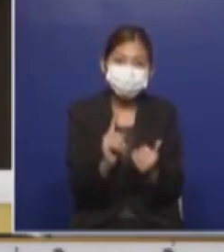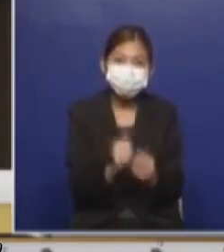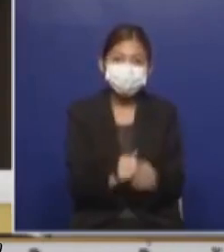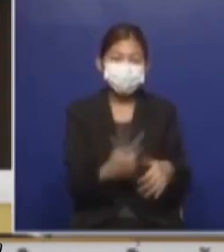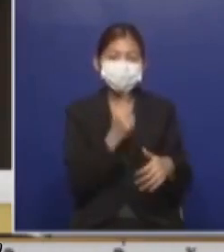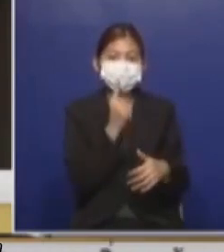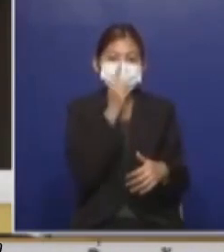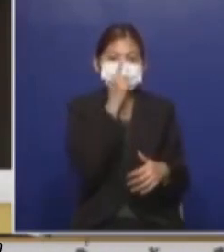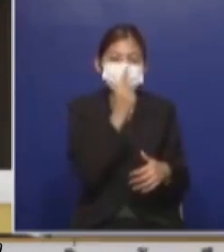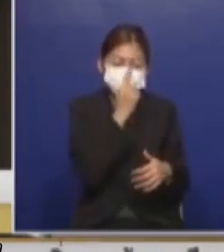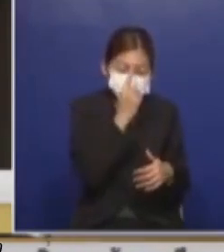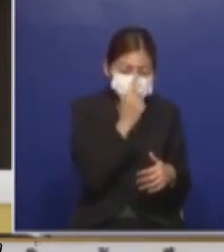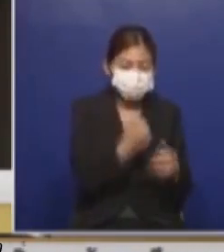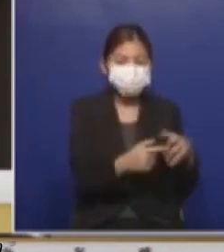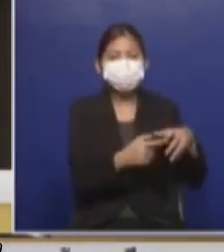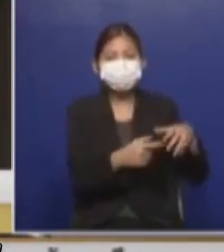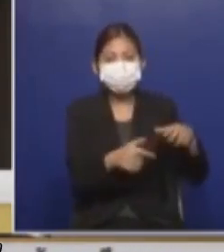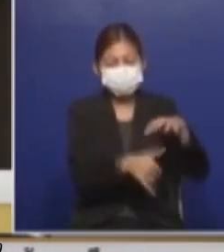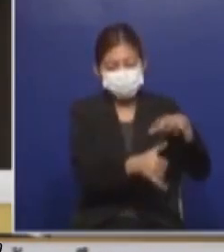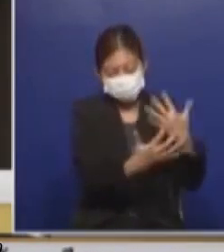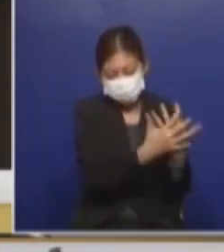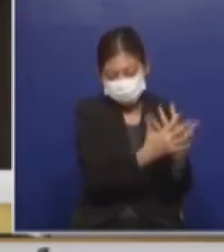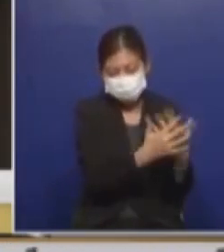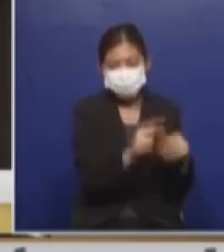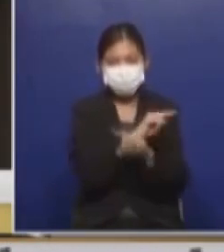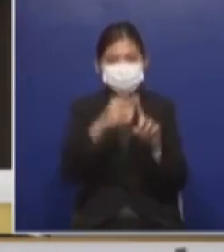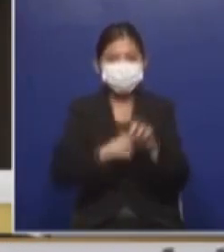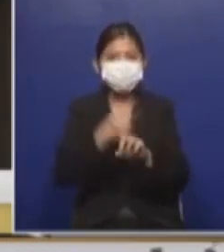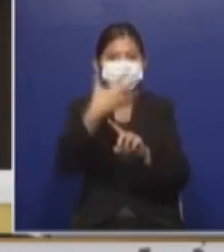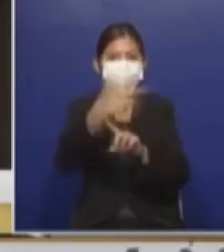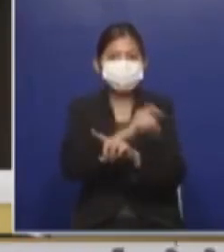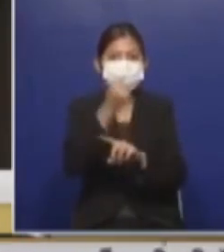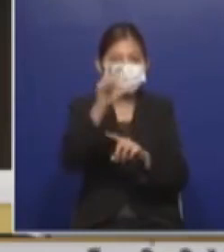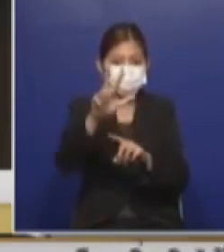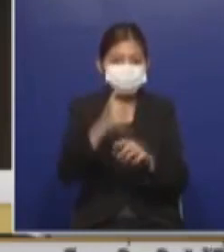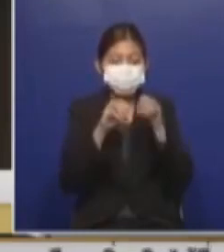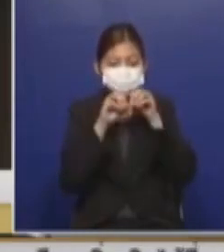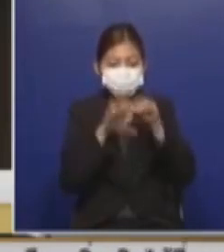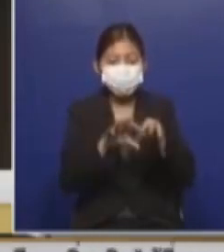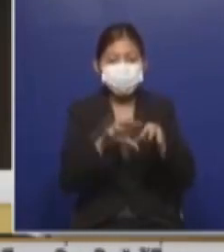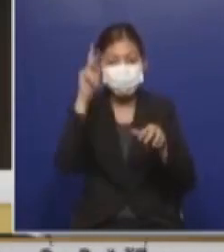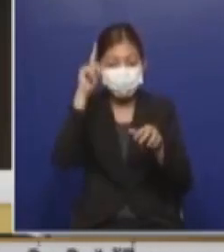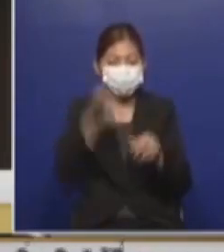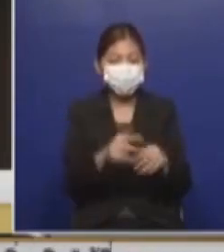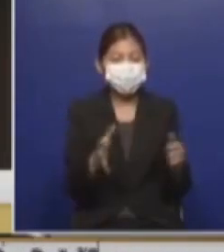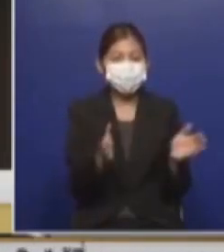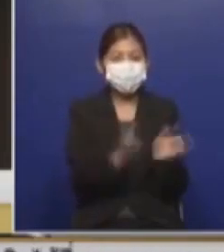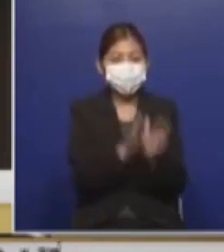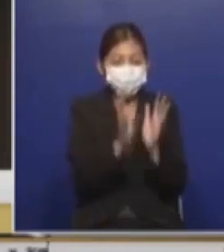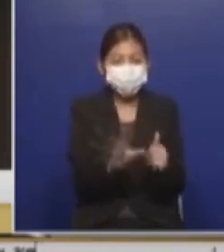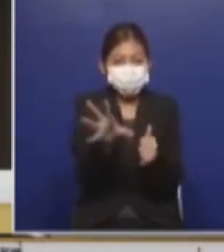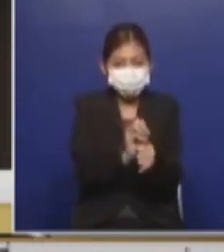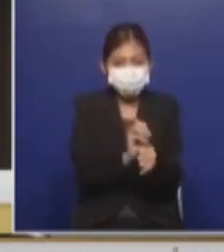ำจนถึงเมื่อวานนับตั้งแต่วันที่13พฤษภาคมเท่าที่มีการเปิดเผยมีผู้ติดเชื้อรวมกันไปแล้วจากคลัสเต